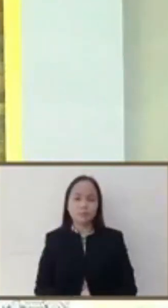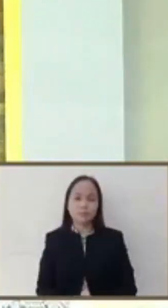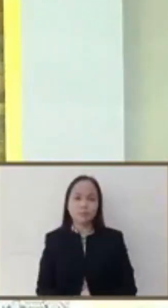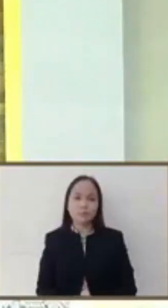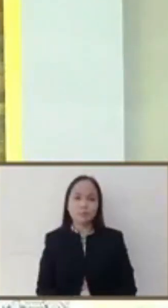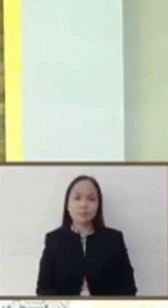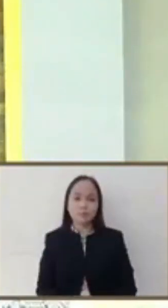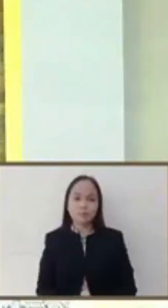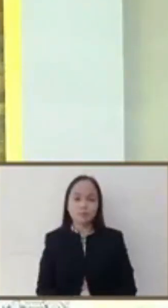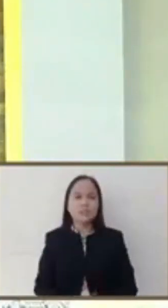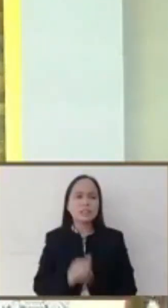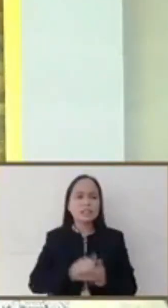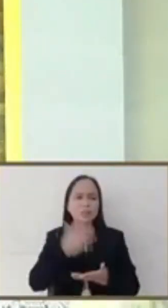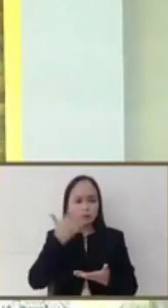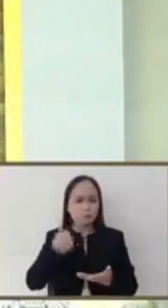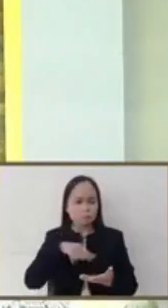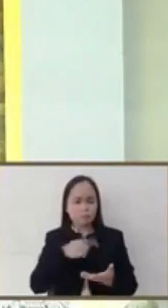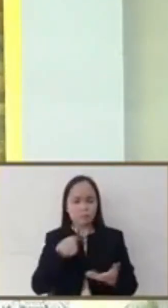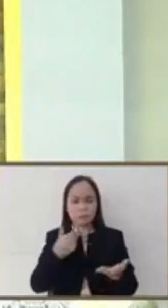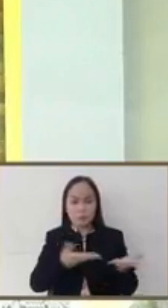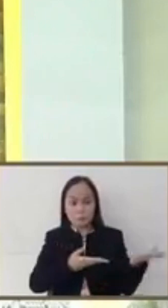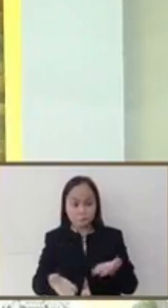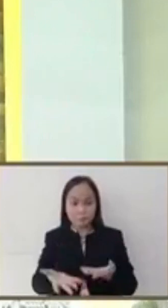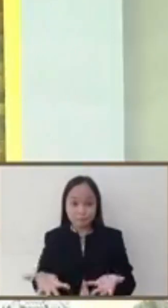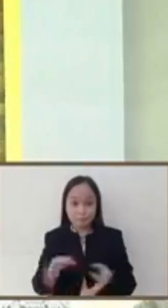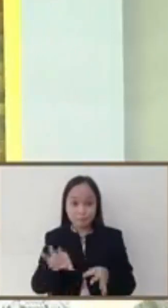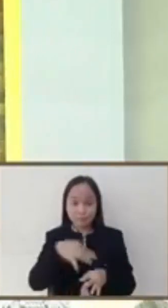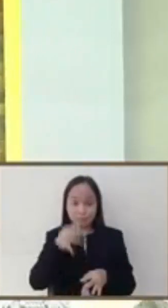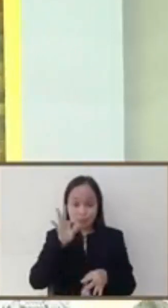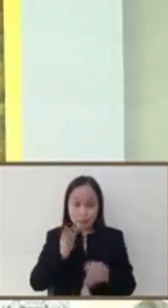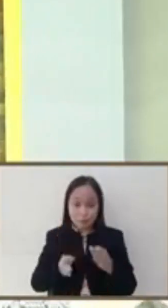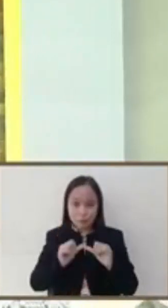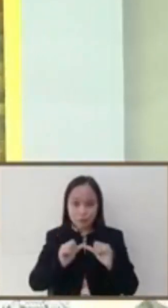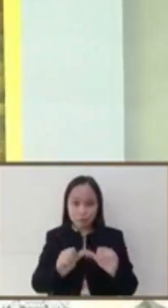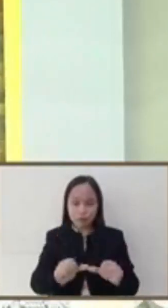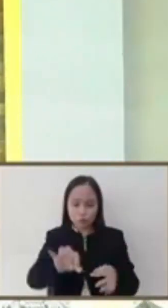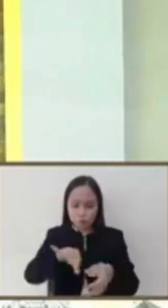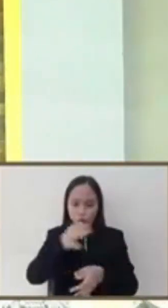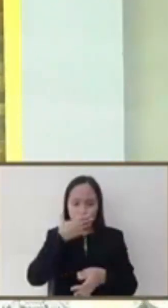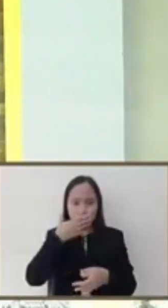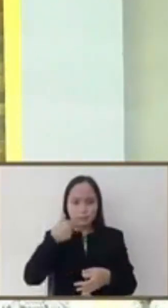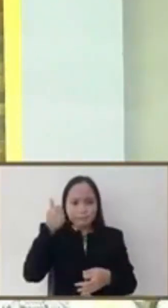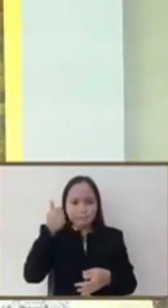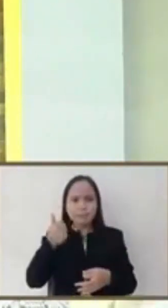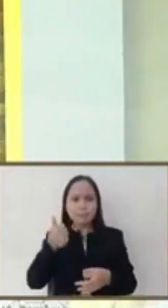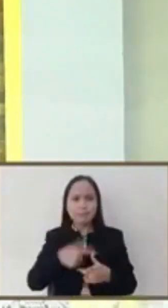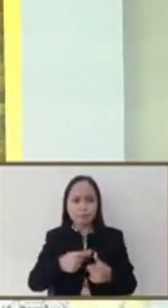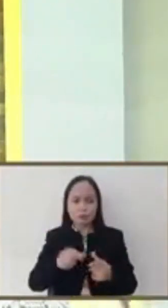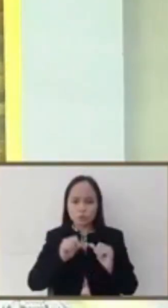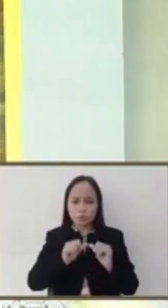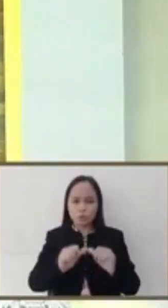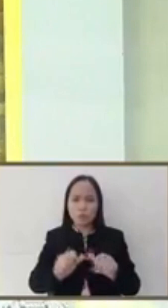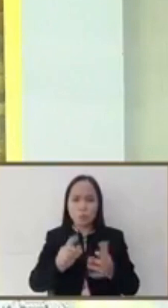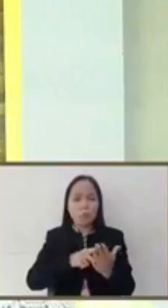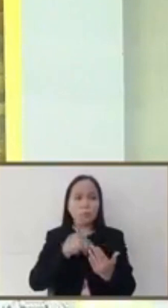bakit nakakapagdala tayo ng souls dito, ng bisita, at tuloy-tuloy ang ating soul winning, tuloy-tuloy po ang ating mga programa. You